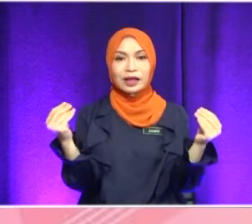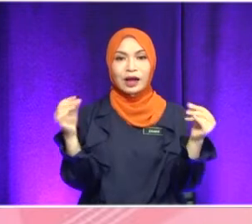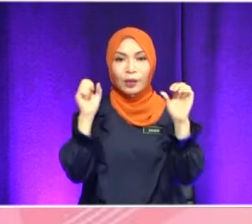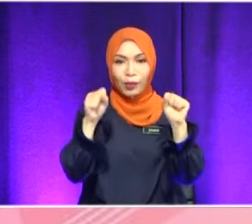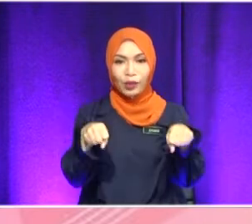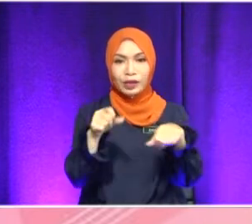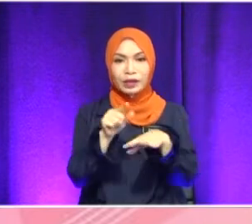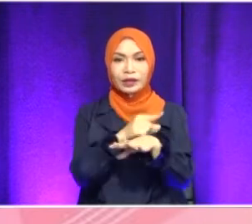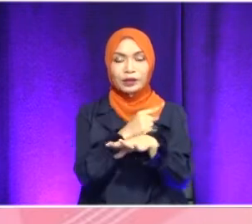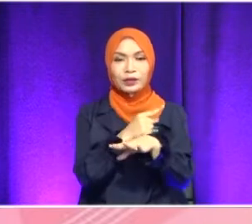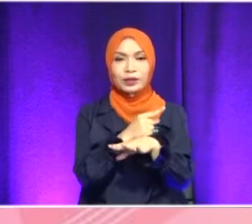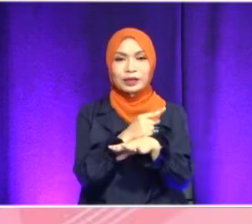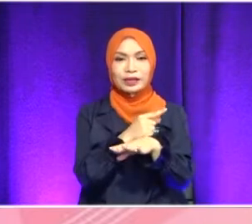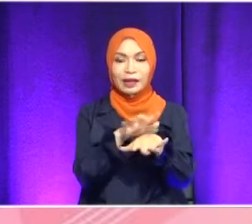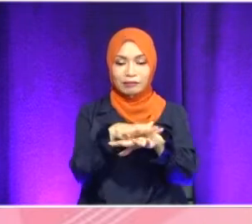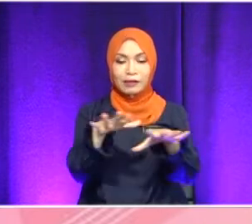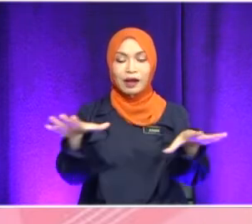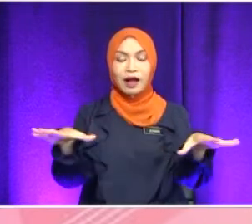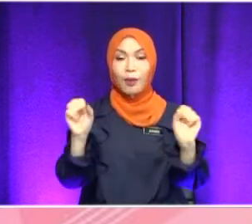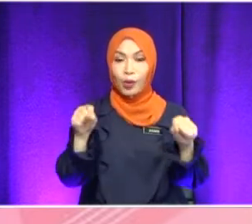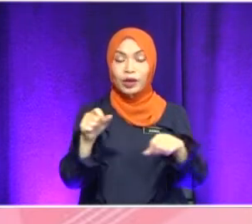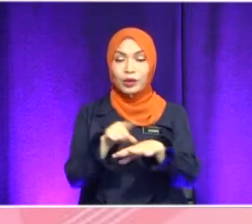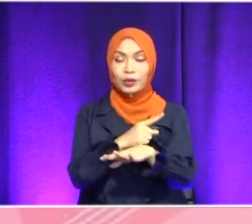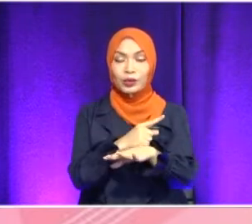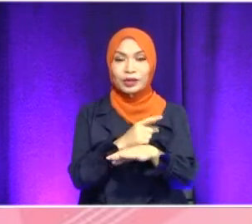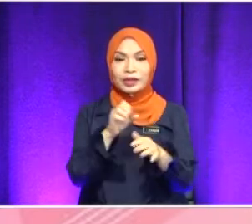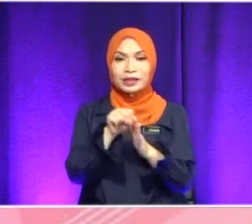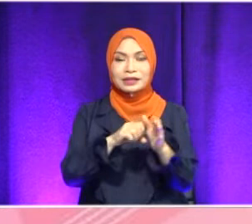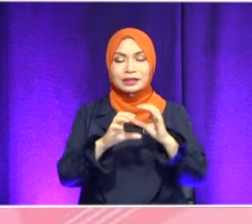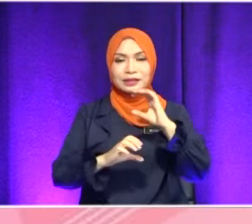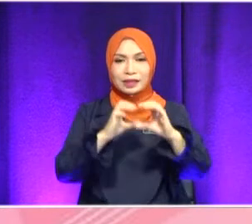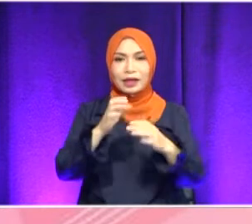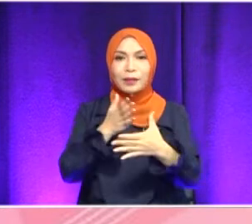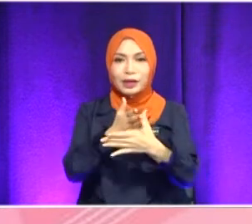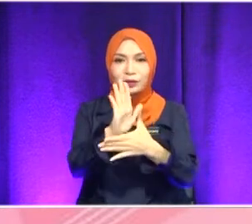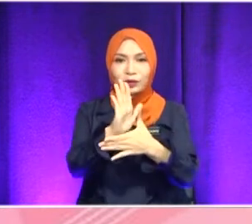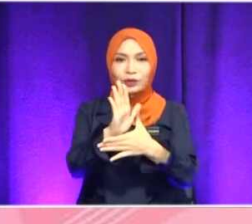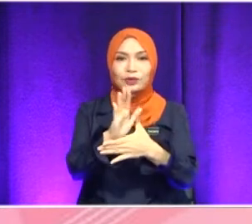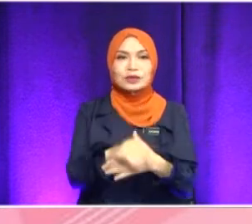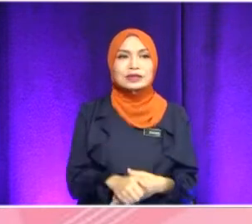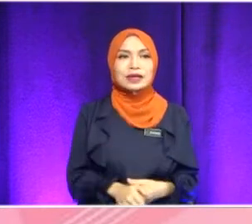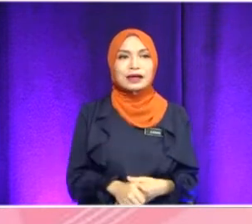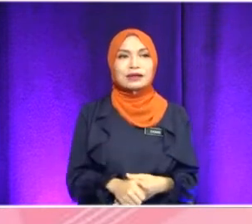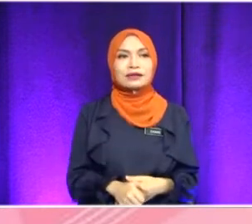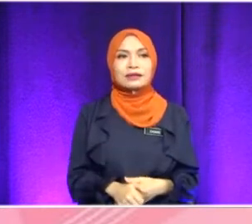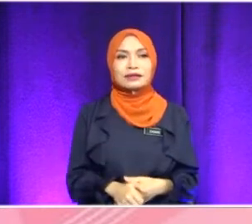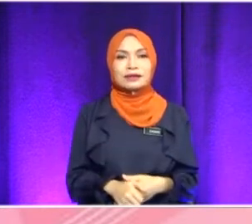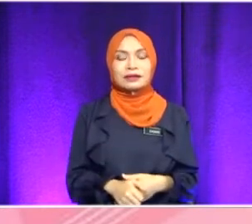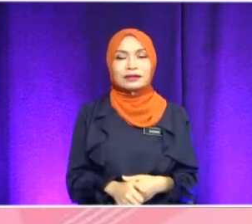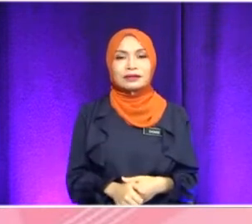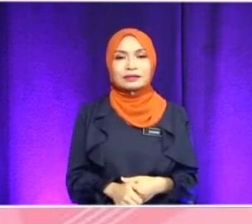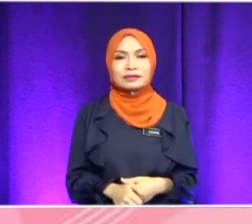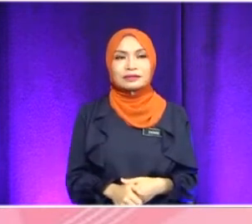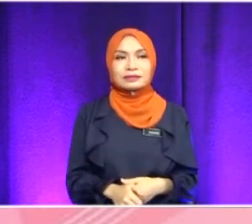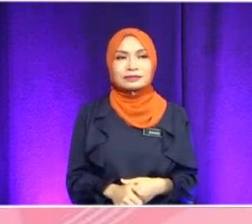secara berterusan sepanjang tahun dari tanah atau tidak dibiarkan kosong bila tidak dibiarkan kosong secara tidak langsung dia akan memberikan